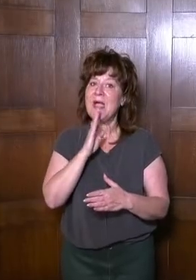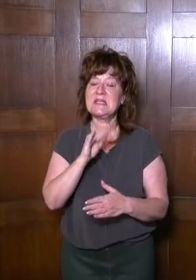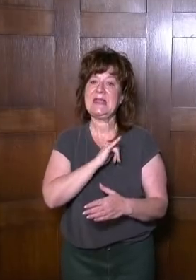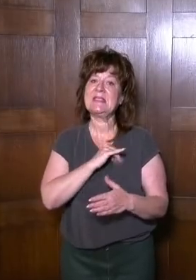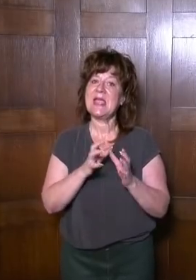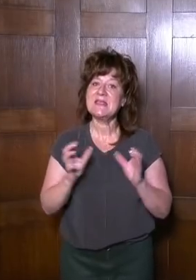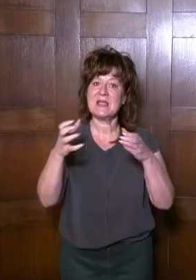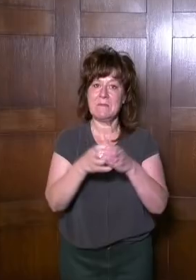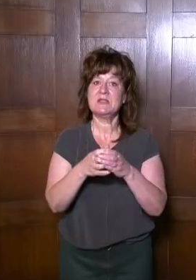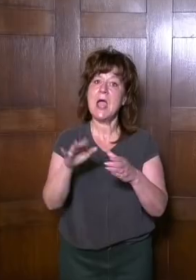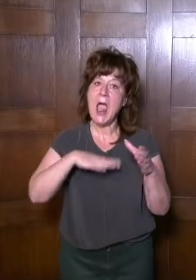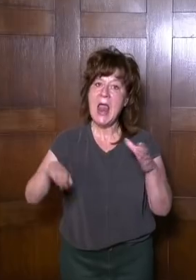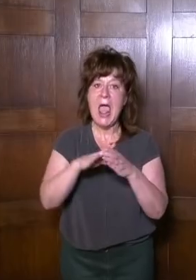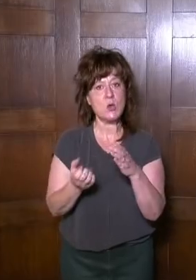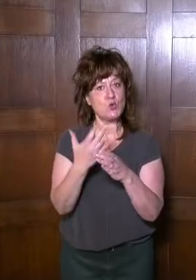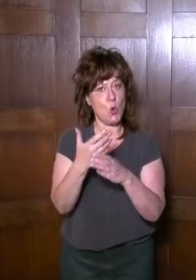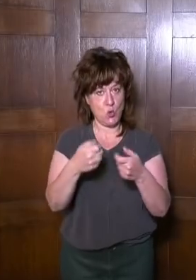sächsischen Landeskulturverbände.